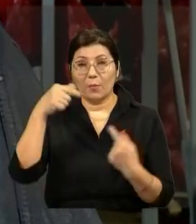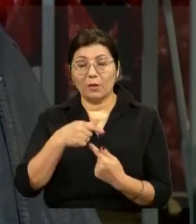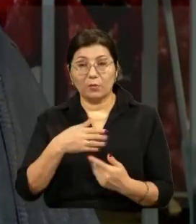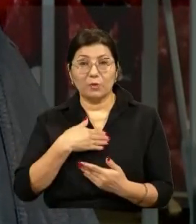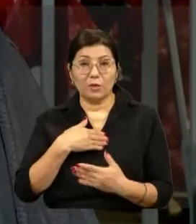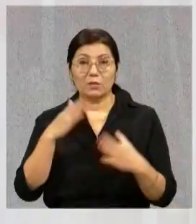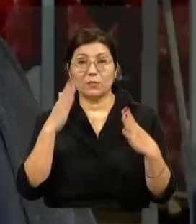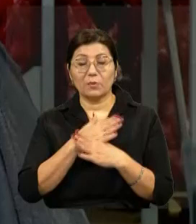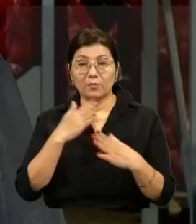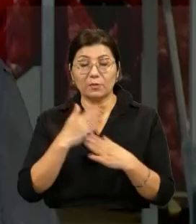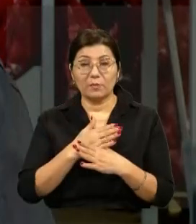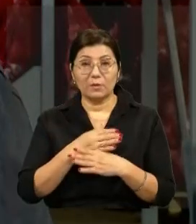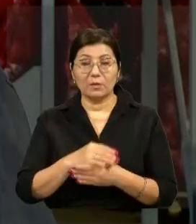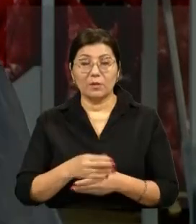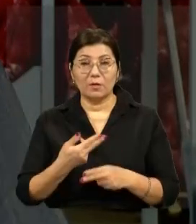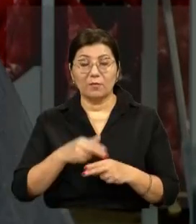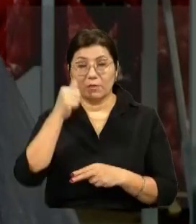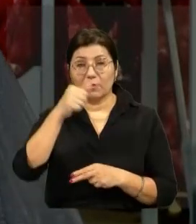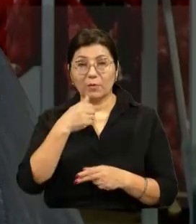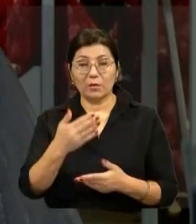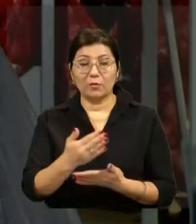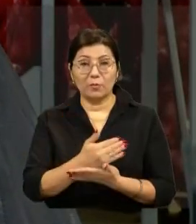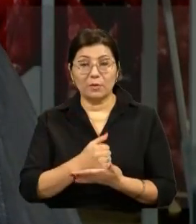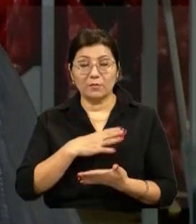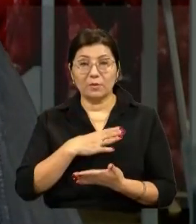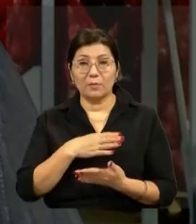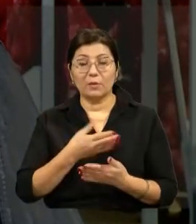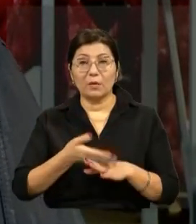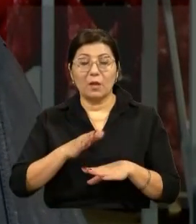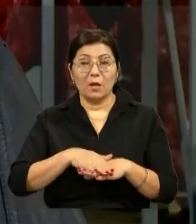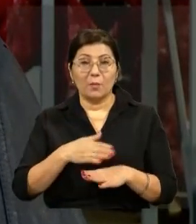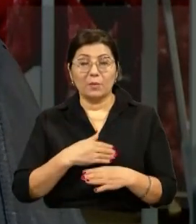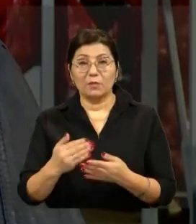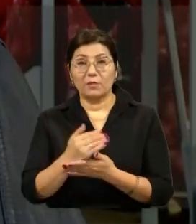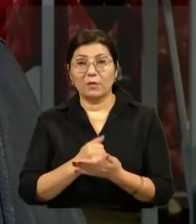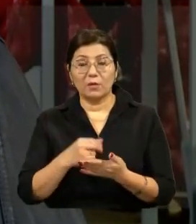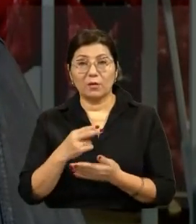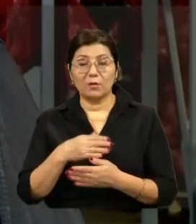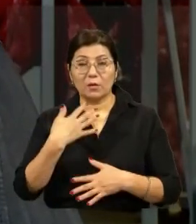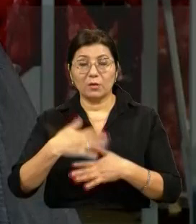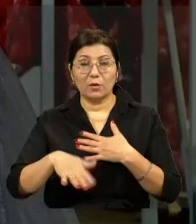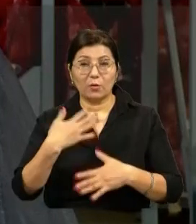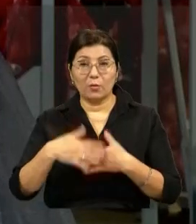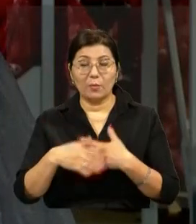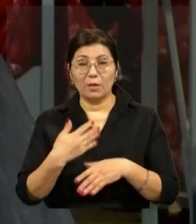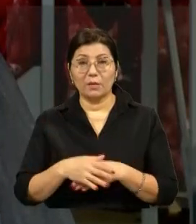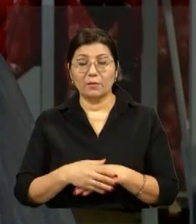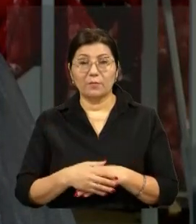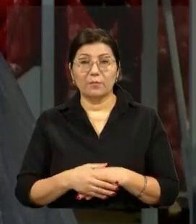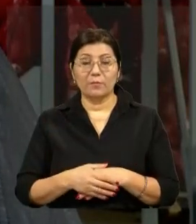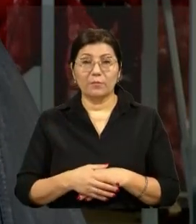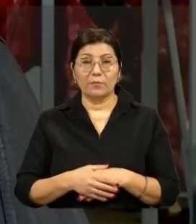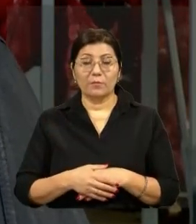такой хороший урожай. В этом году уборка была довольно-таки тяжелая, убирали мы комбайном, соответственно, много